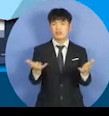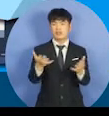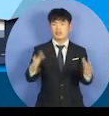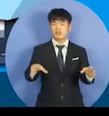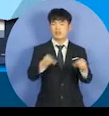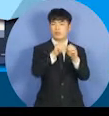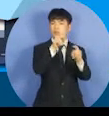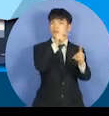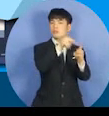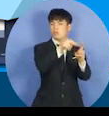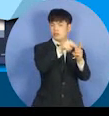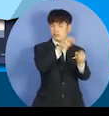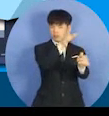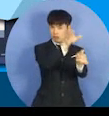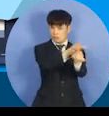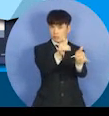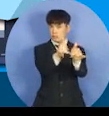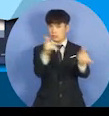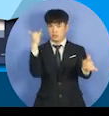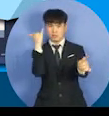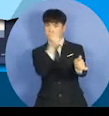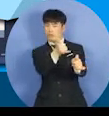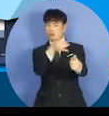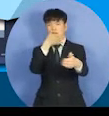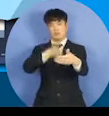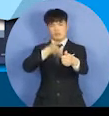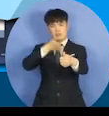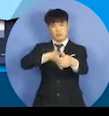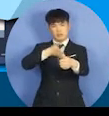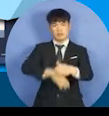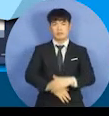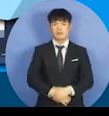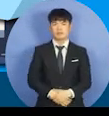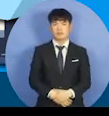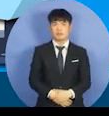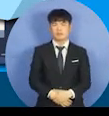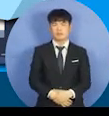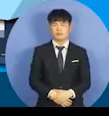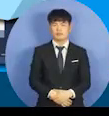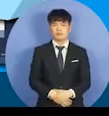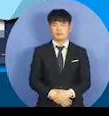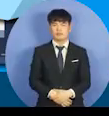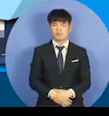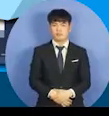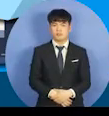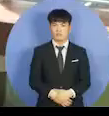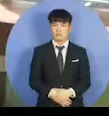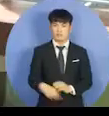천안시 일자리 종합지원센터 채용지원 담당자에게 문의 바랍니다.